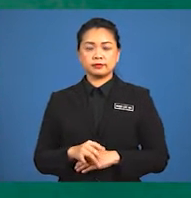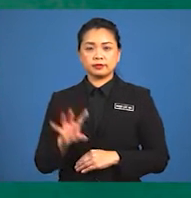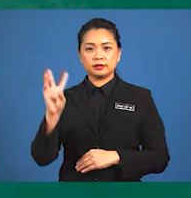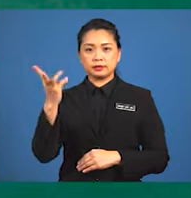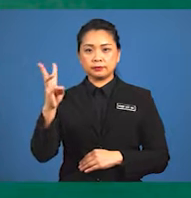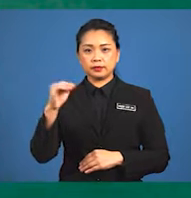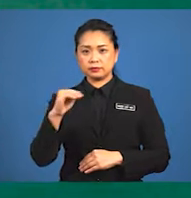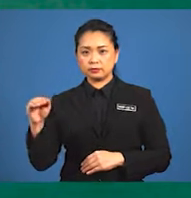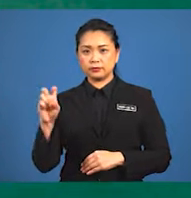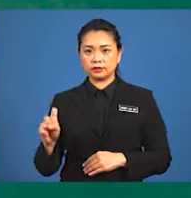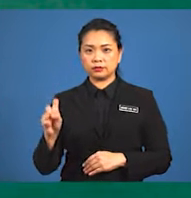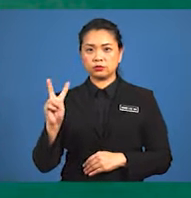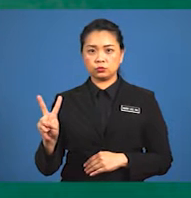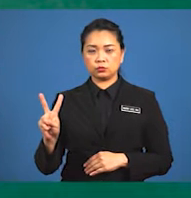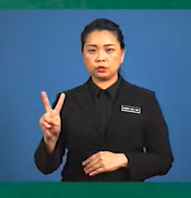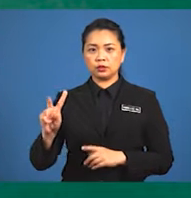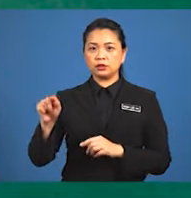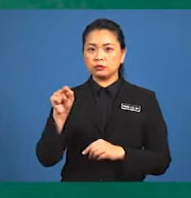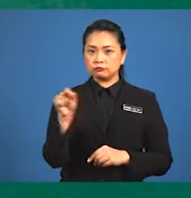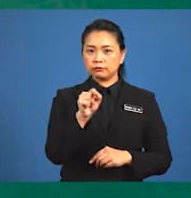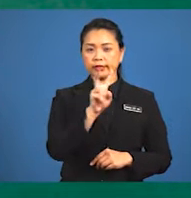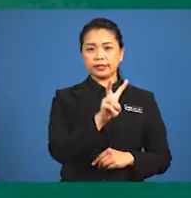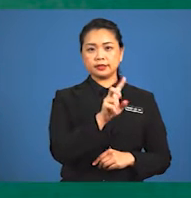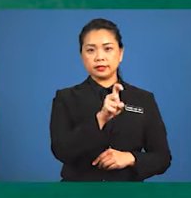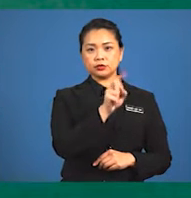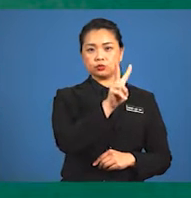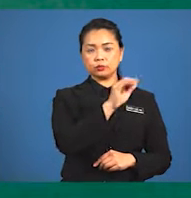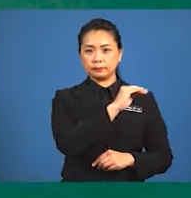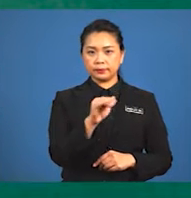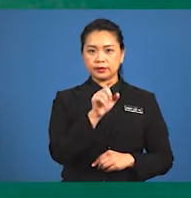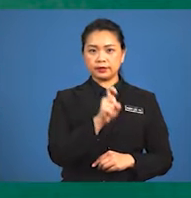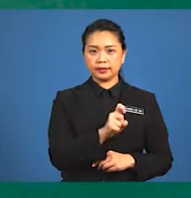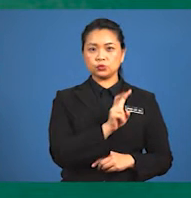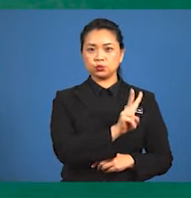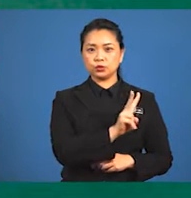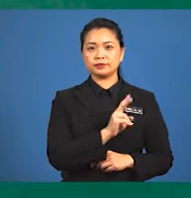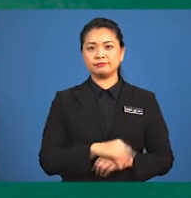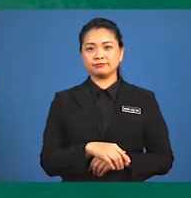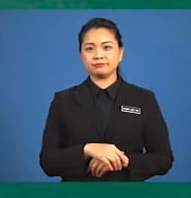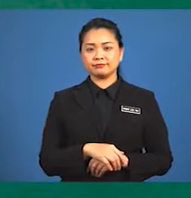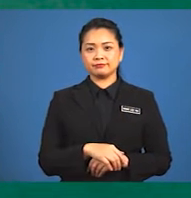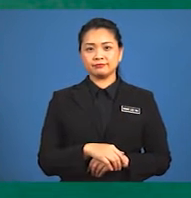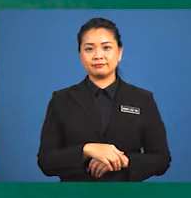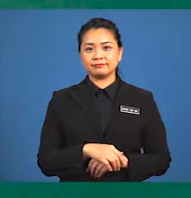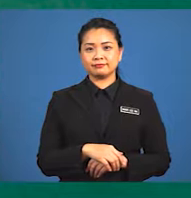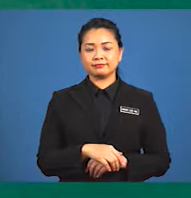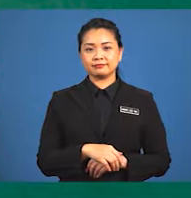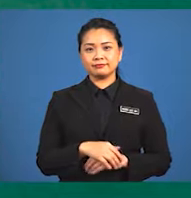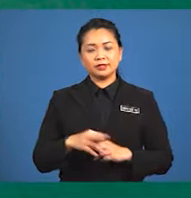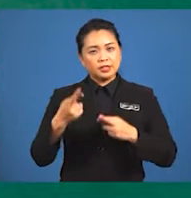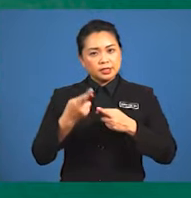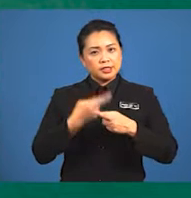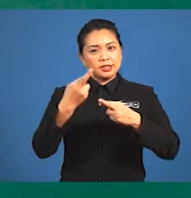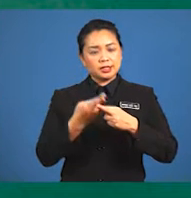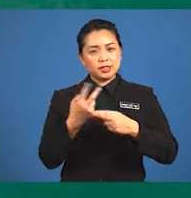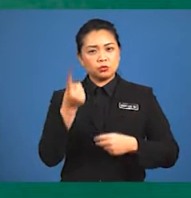16 per X kuasa 2 tolak X kuasa 2 per x kuasa 2.